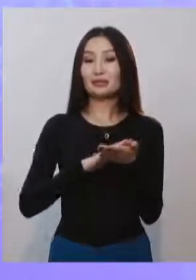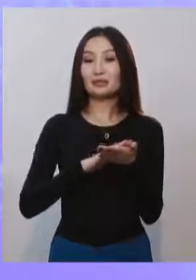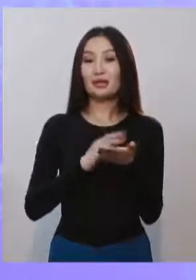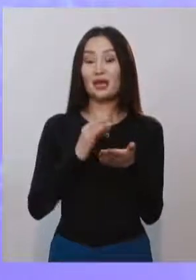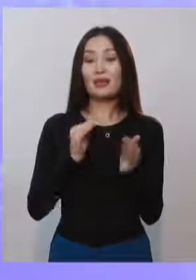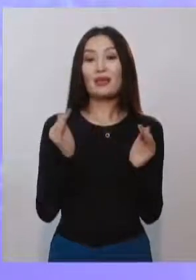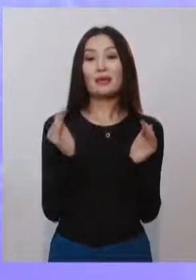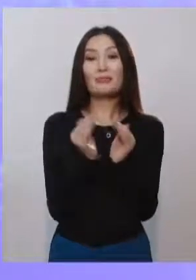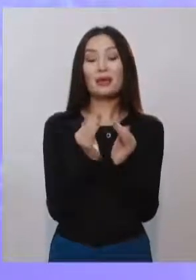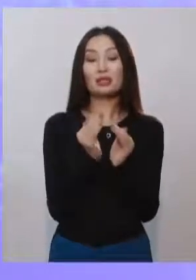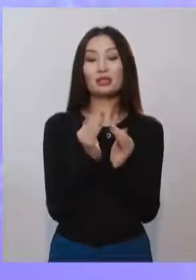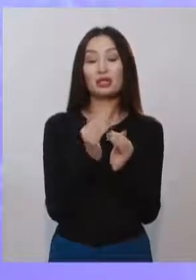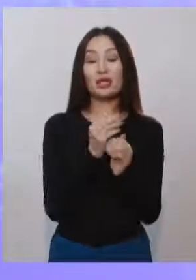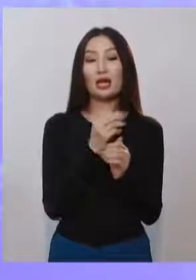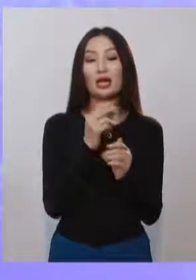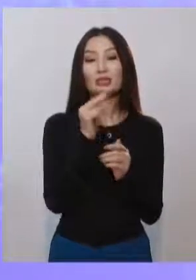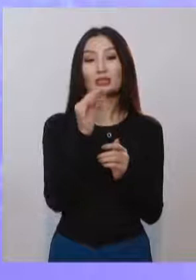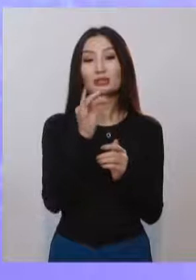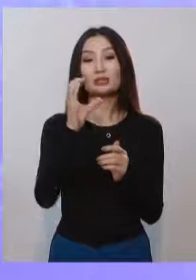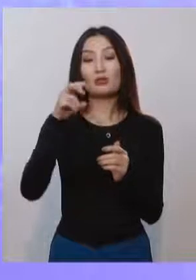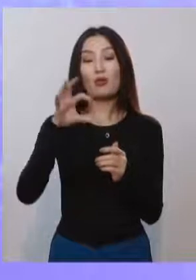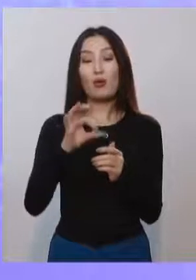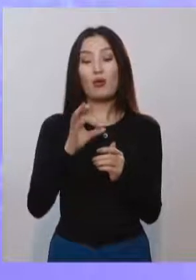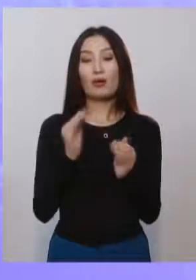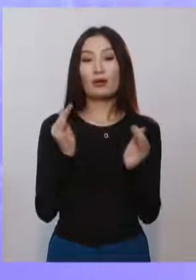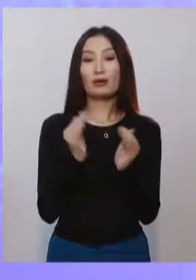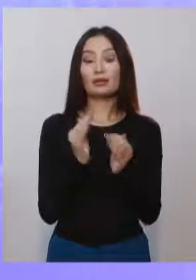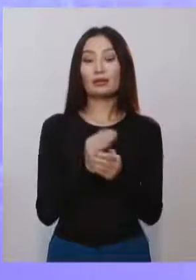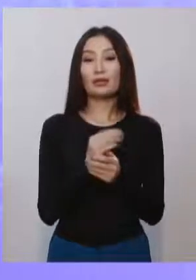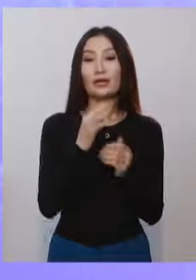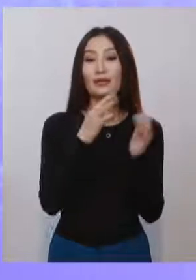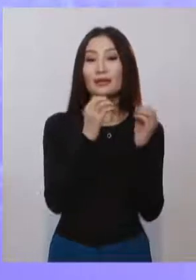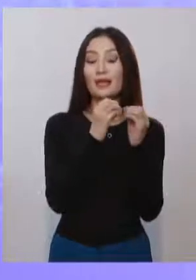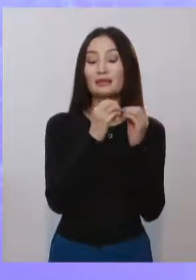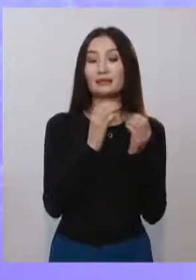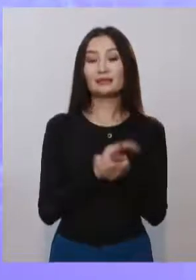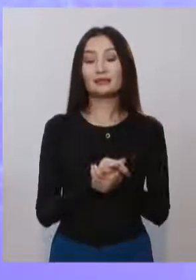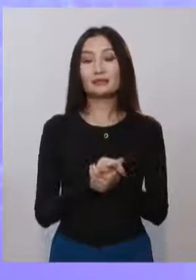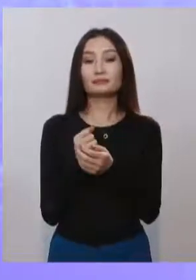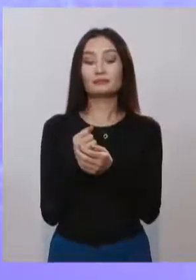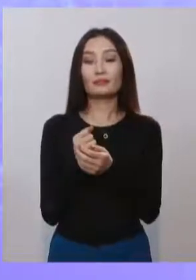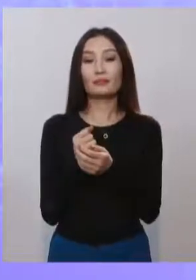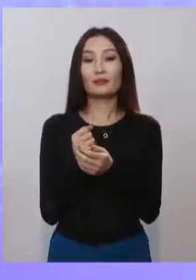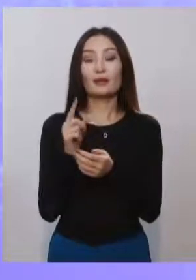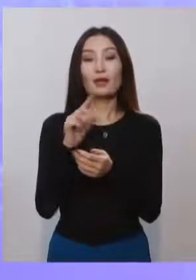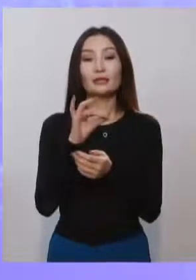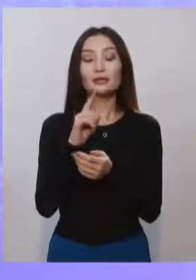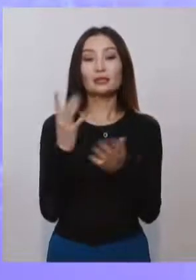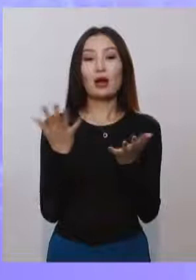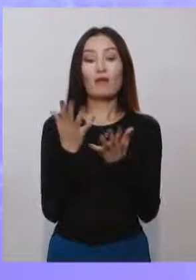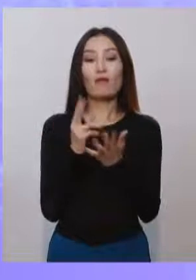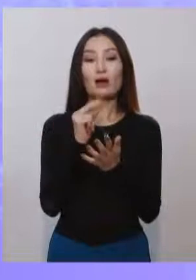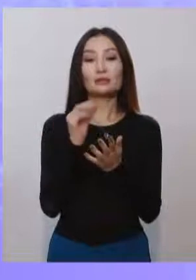наименьшее двузначное число 10 из какого